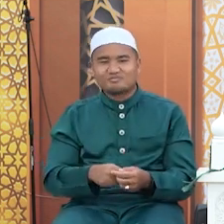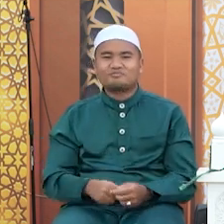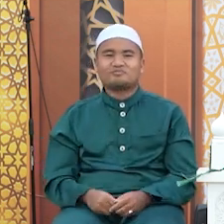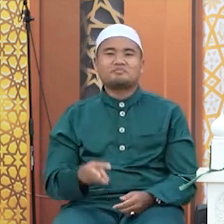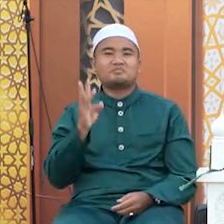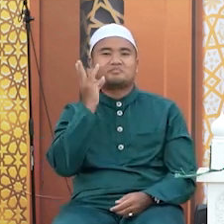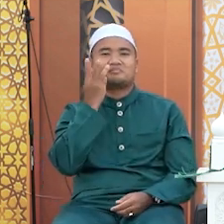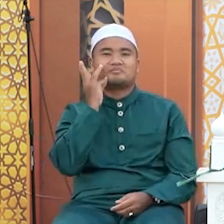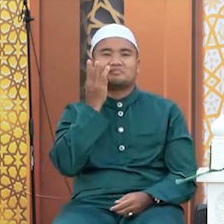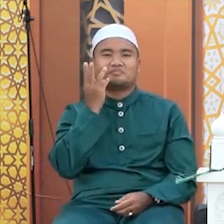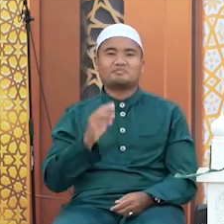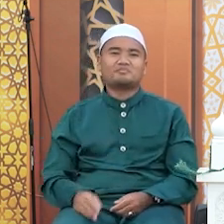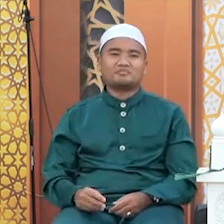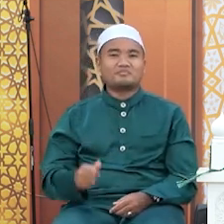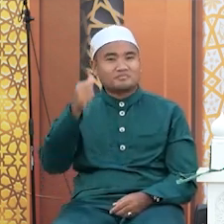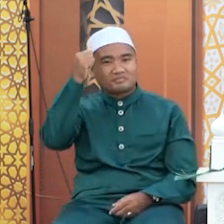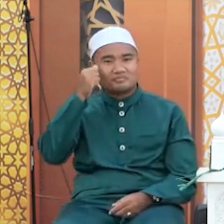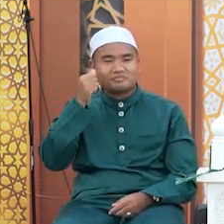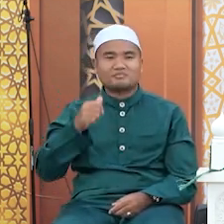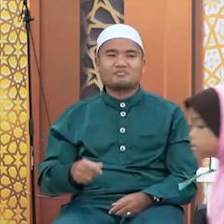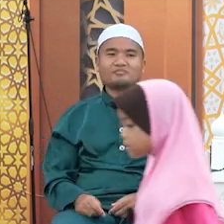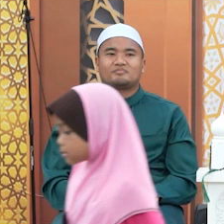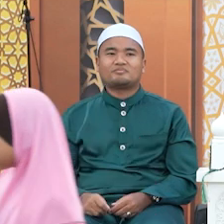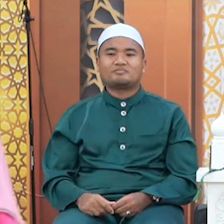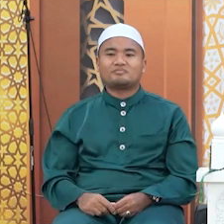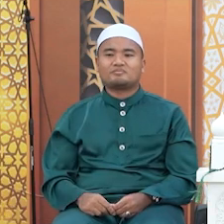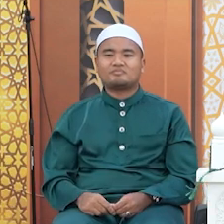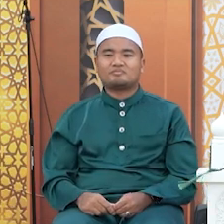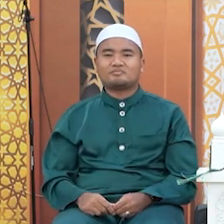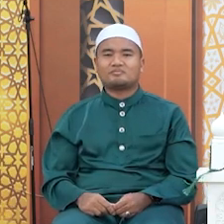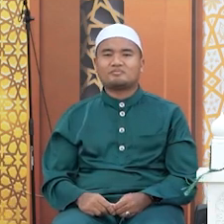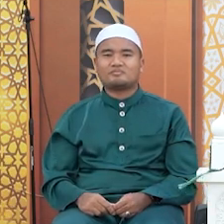rasa tu jadi kuat dah. Dia memberi semangat kepada kita untuk teruskan puasa.